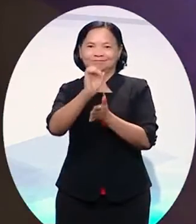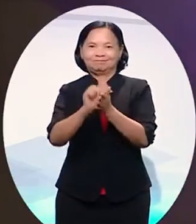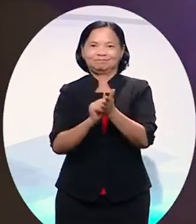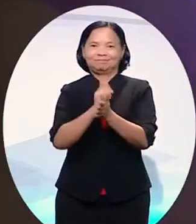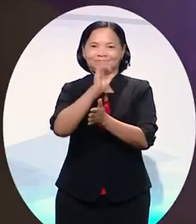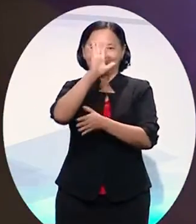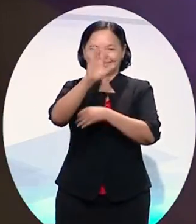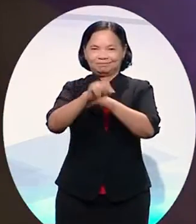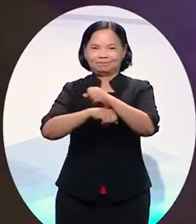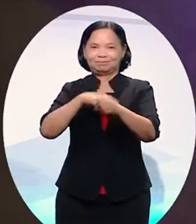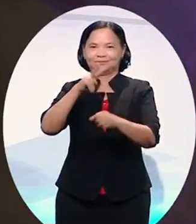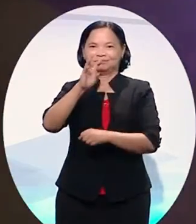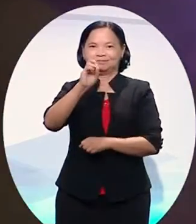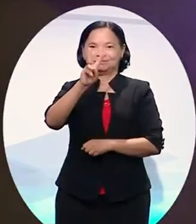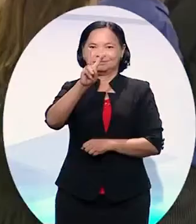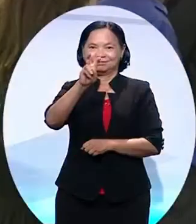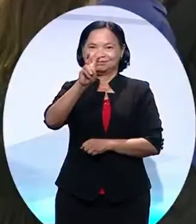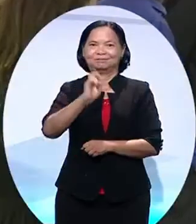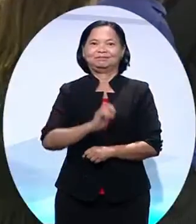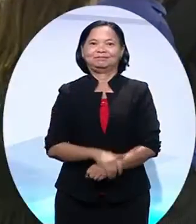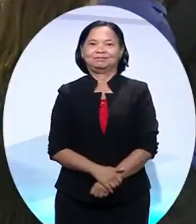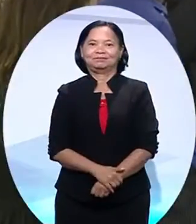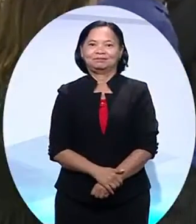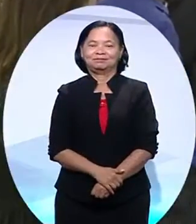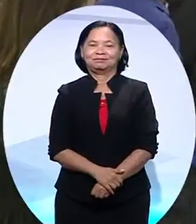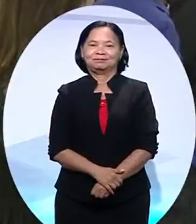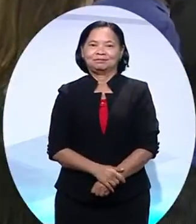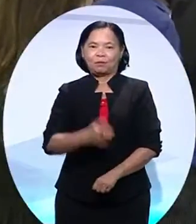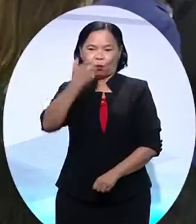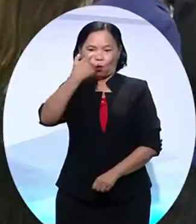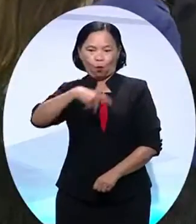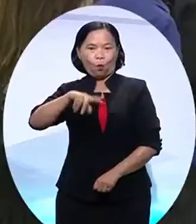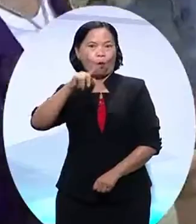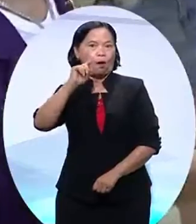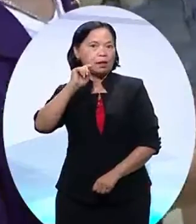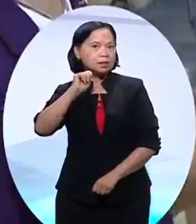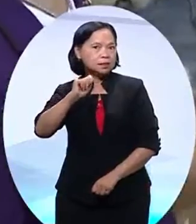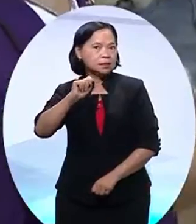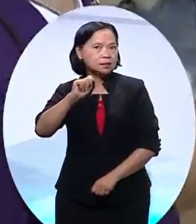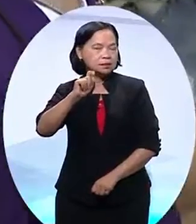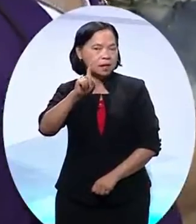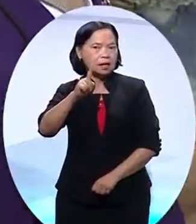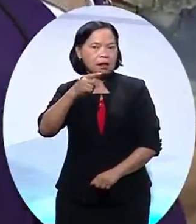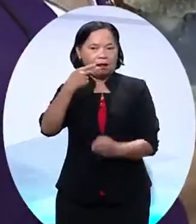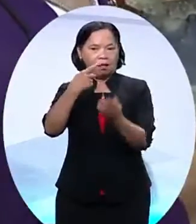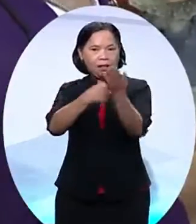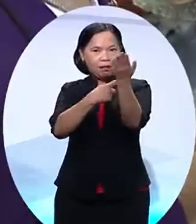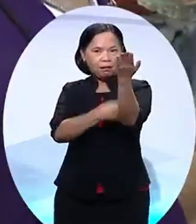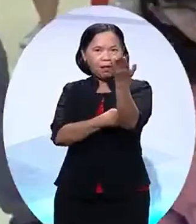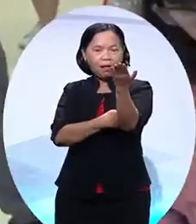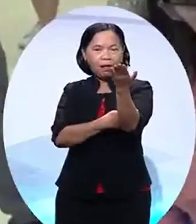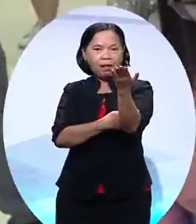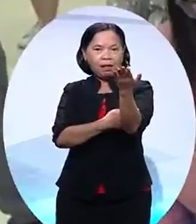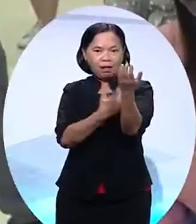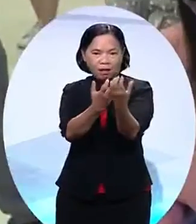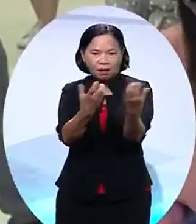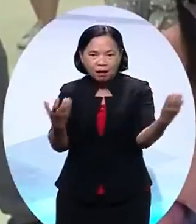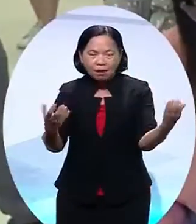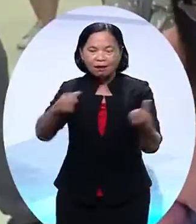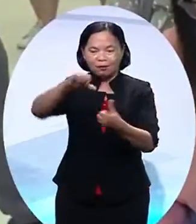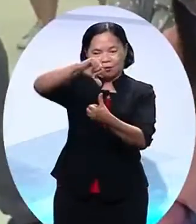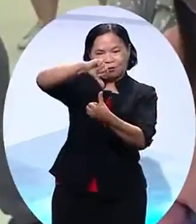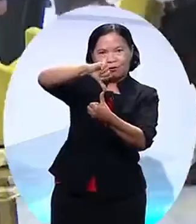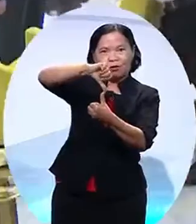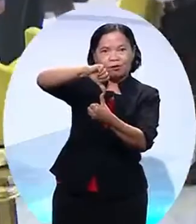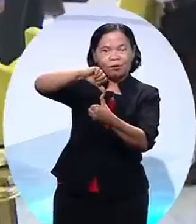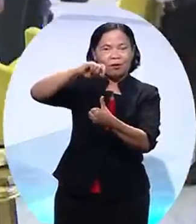năm 2020. The QX Data Portfolio là danh mục đầu tư tài sản liên quan đến nhiều dự án